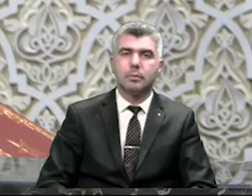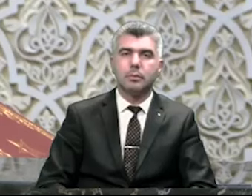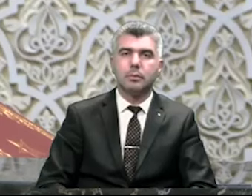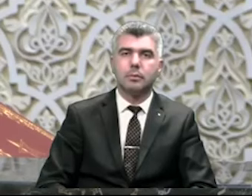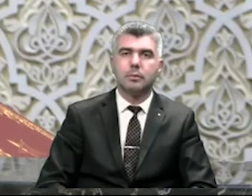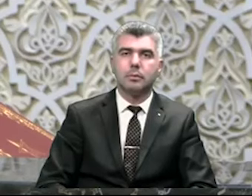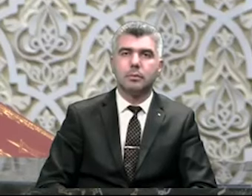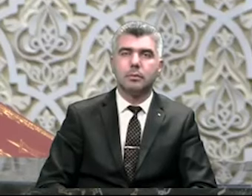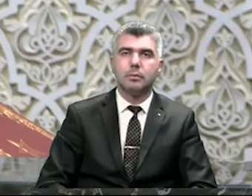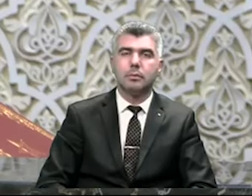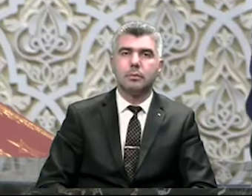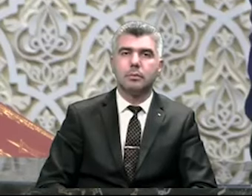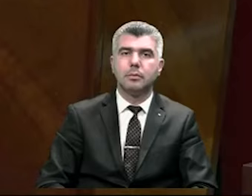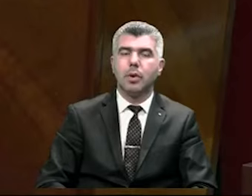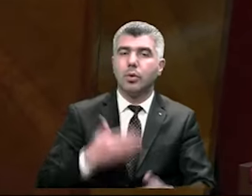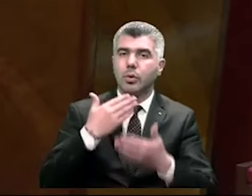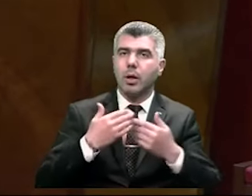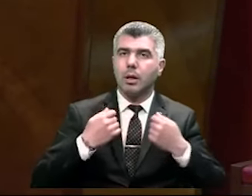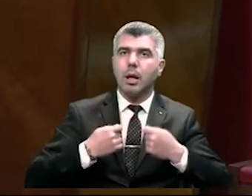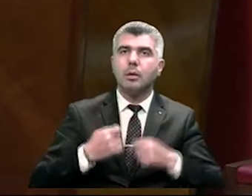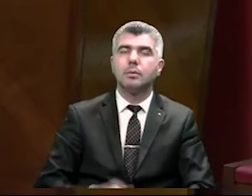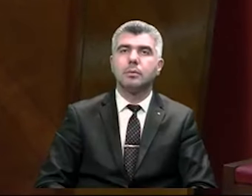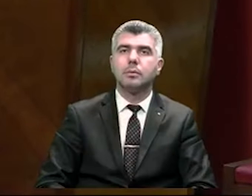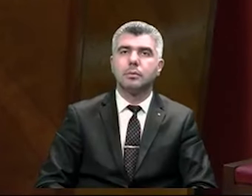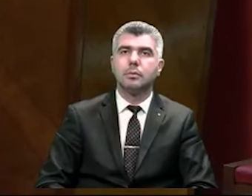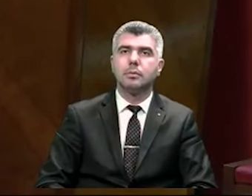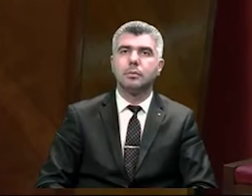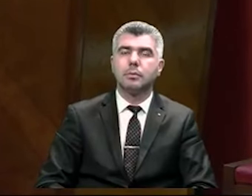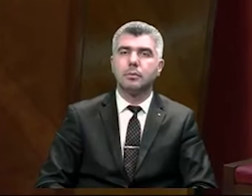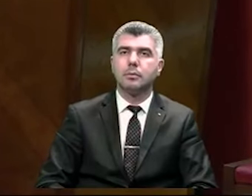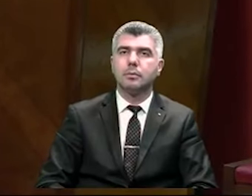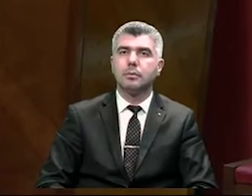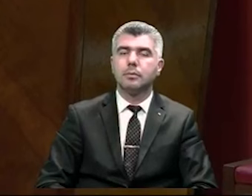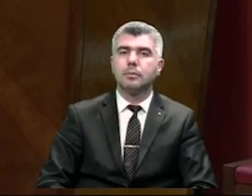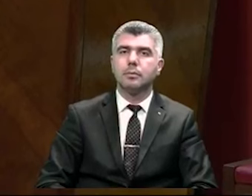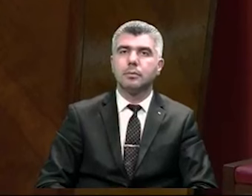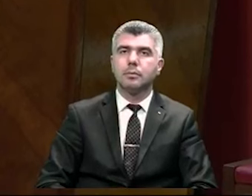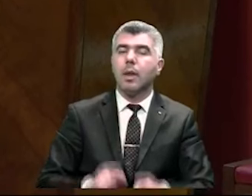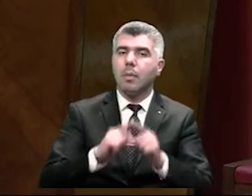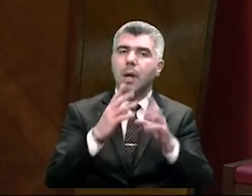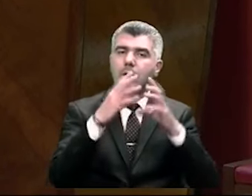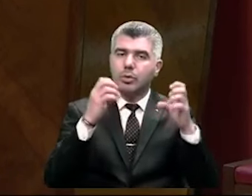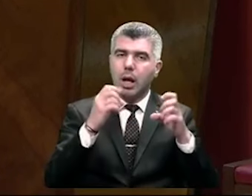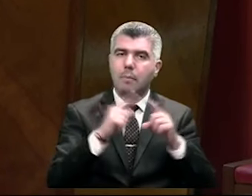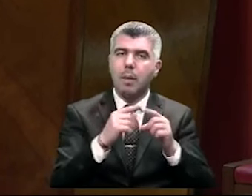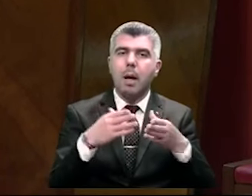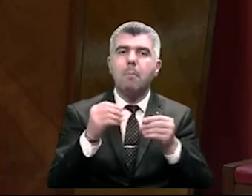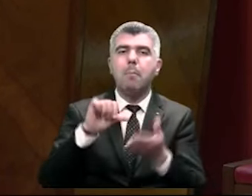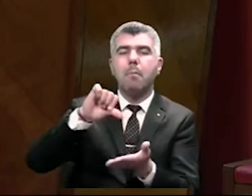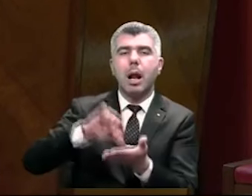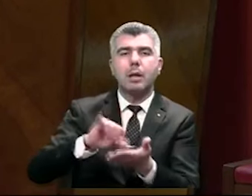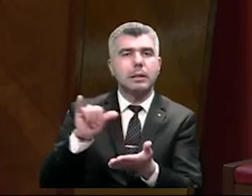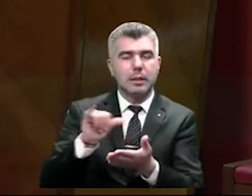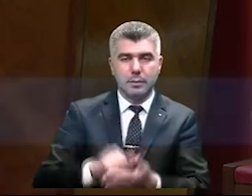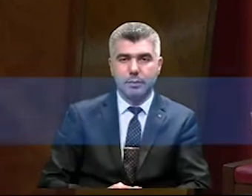تفضلوا شكرا سي الرئيس ماح الوقت تفضلوا تفضلوا نفسر شنو وقع في مراكش في مراكش